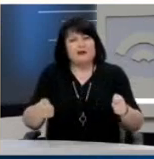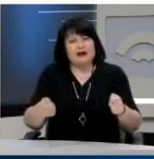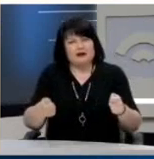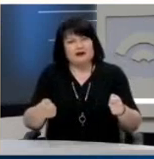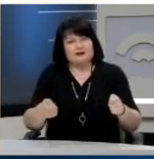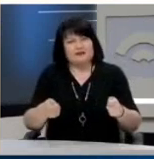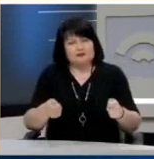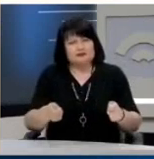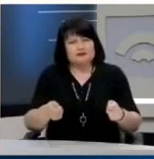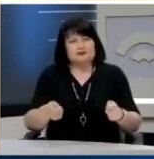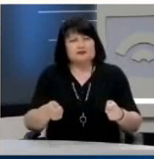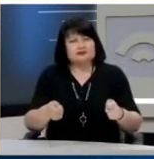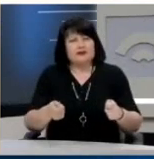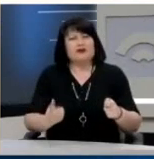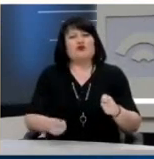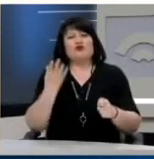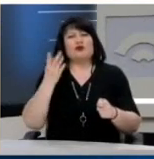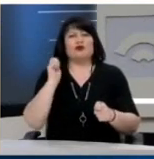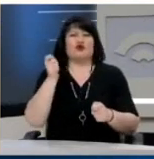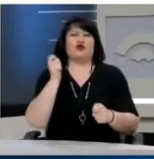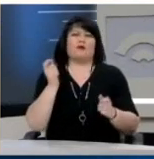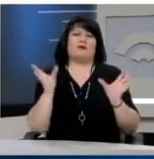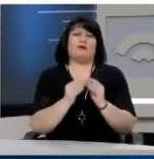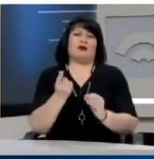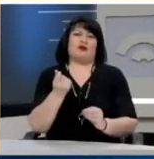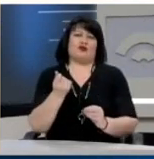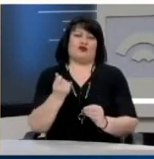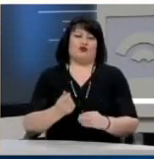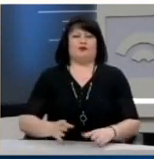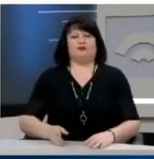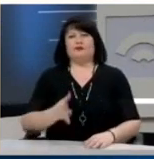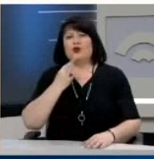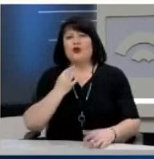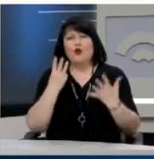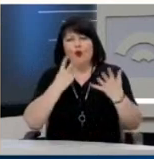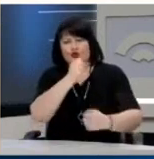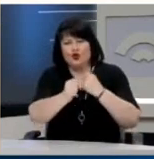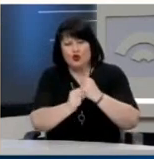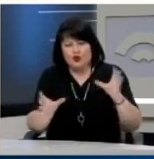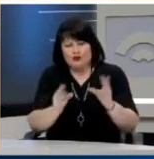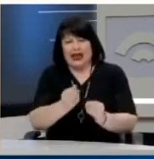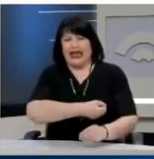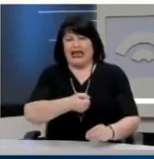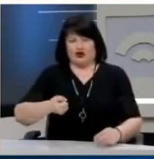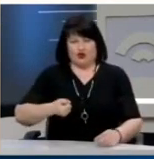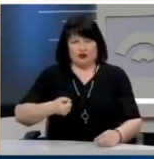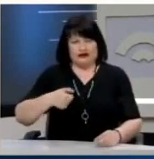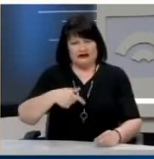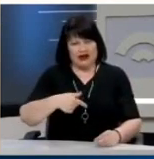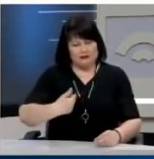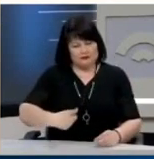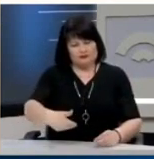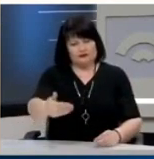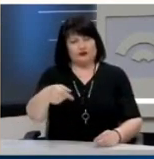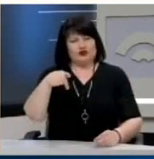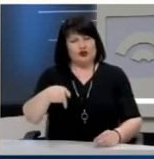που δημιουργούσαν το περίγραμμα μιας νέας οικονομικής πολιτικής μετά από τα 8 χρόνια λιτότητας. Και σήμερα είμαστε σε θέση να εμβαθύνουμε αυτή τη νέα